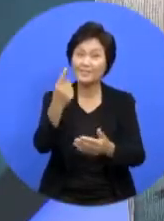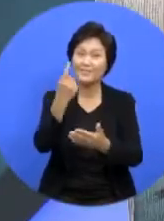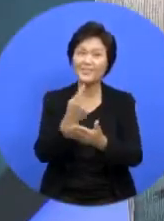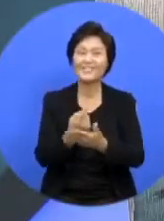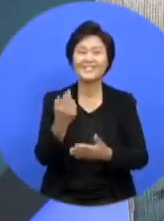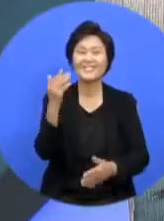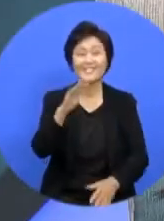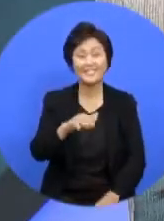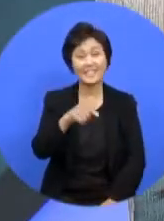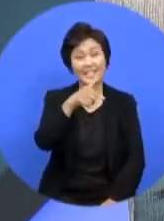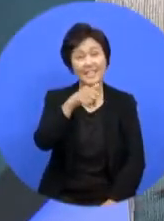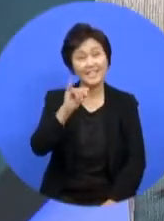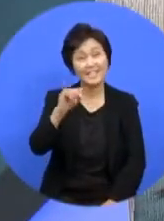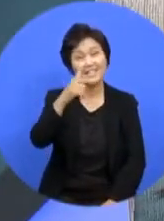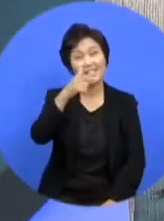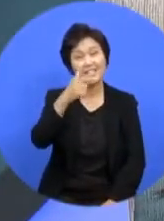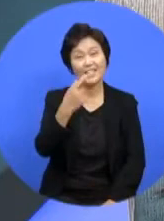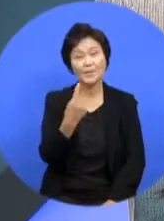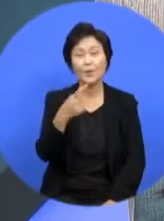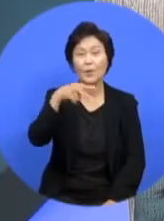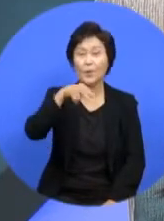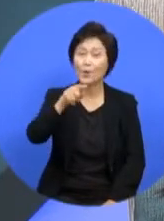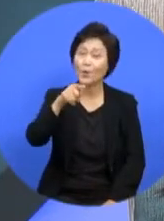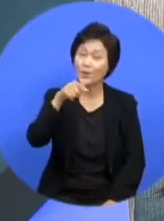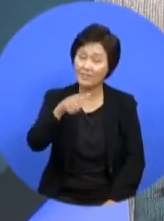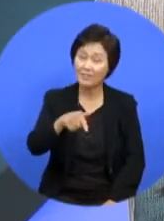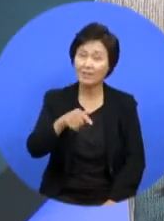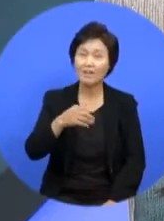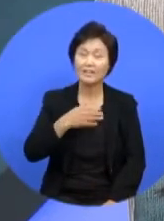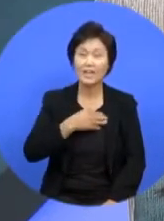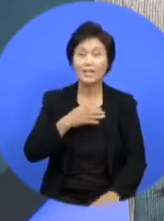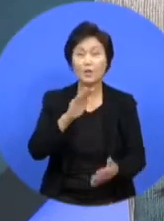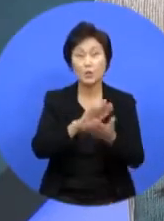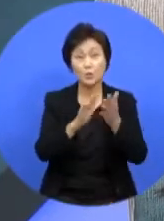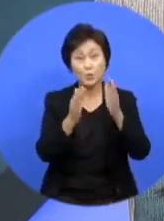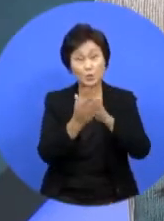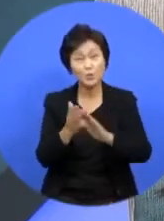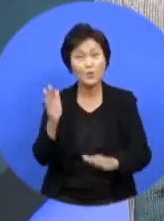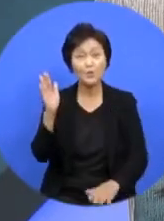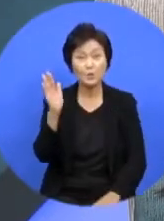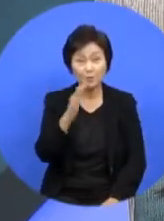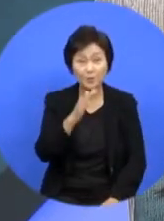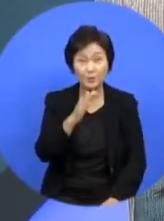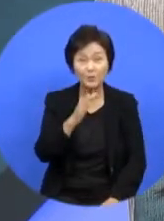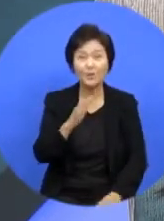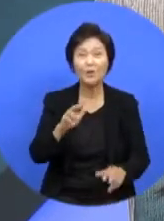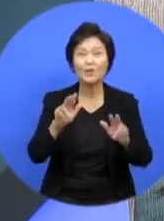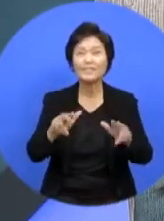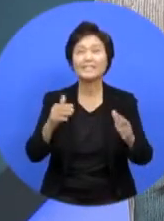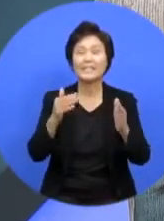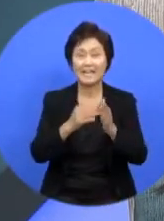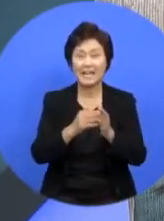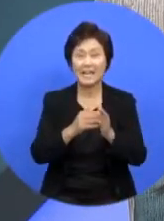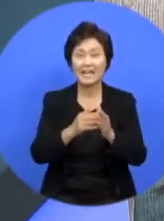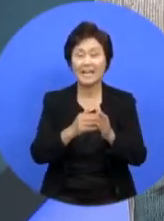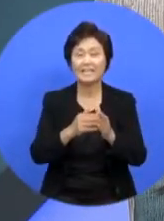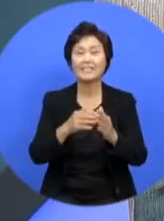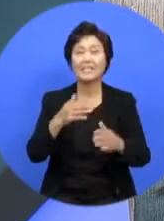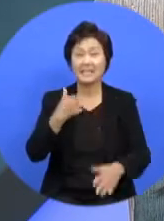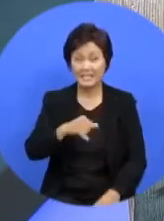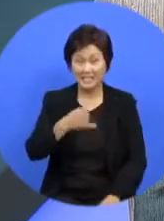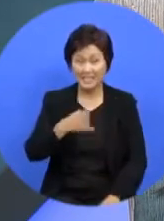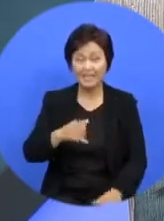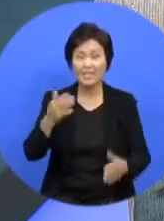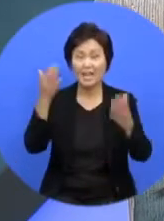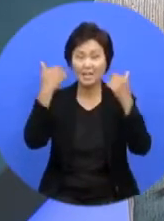저는 그 빅하트 크리스찬 스쿨에 유치원부터 지금까지 12년 동안 자녀를 학교에 보내고 있는 네. 학부모 김노석입니다. 네,